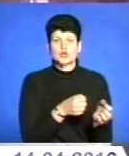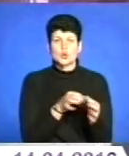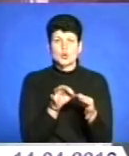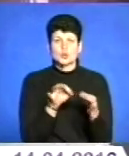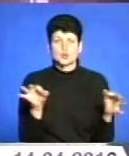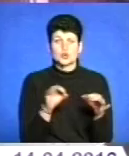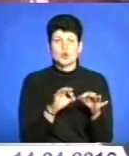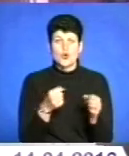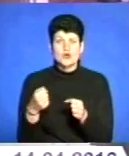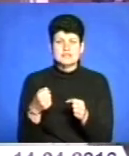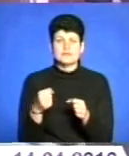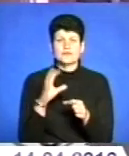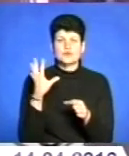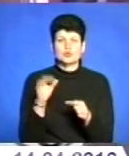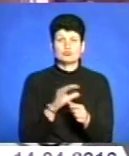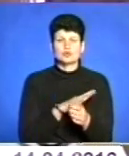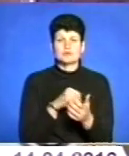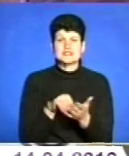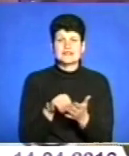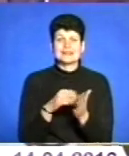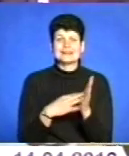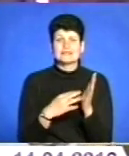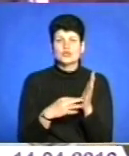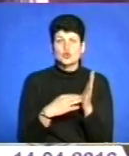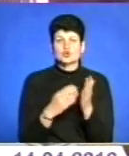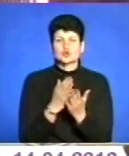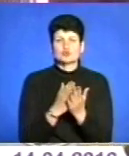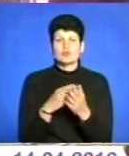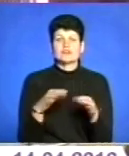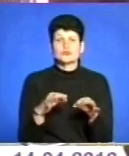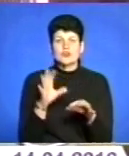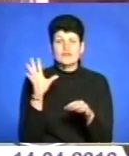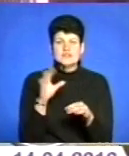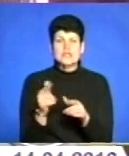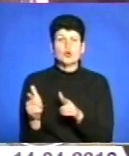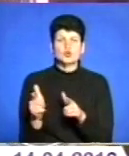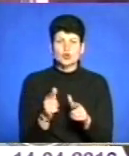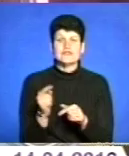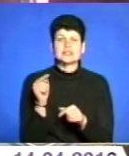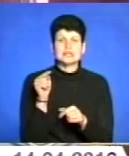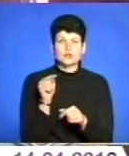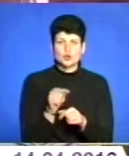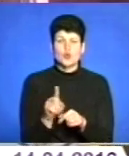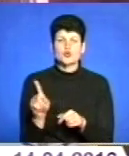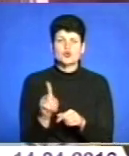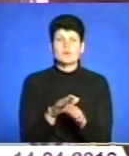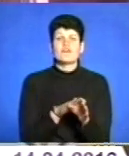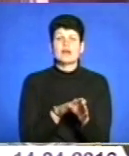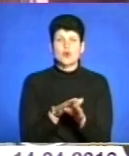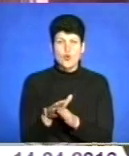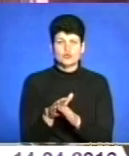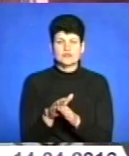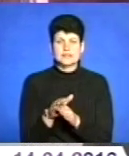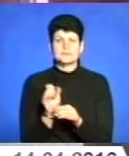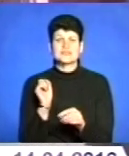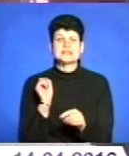цілому було представлено більше 90 службових автомобілів. Всі вони готові для того, щоб виконувати